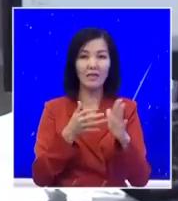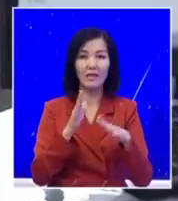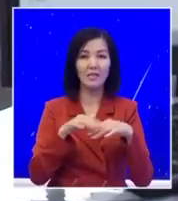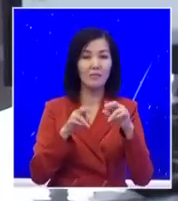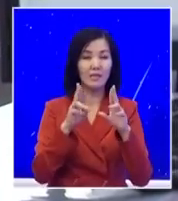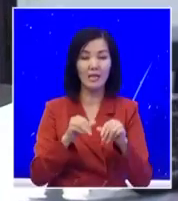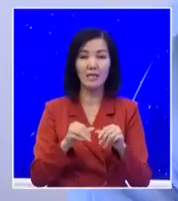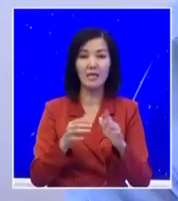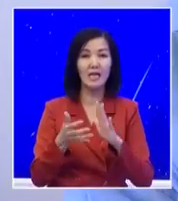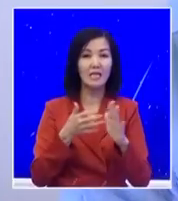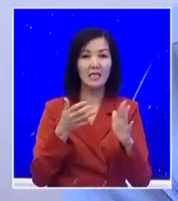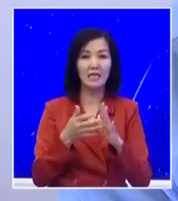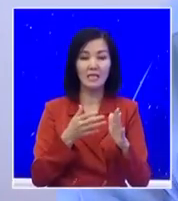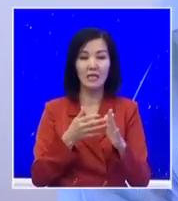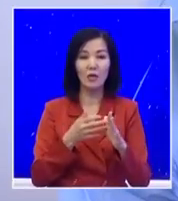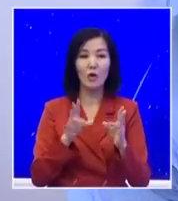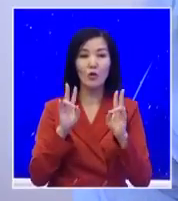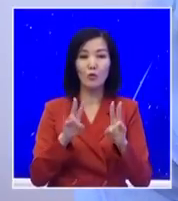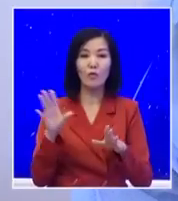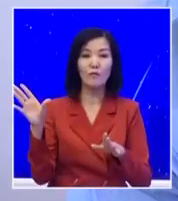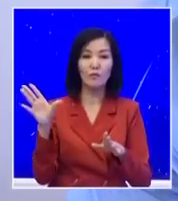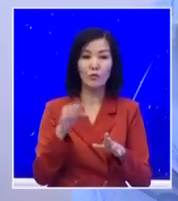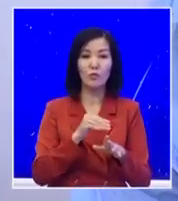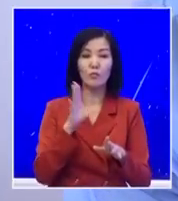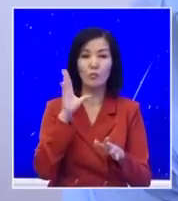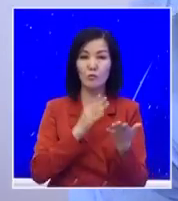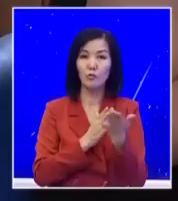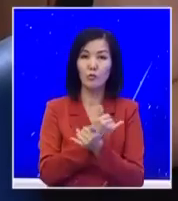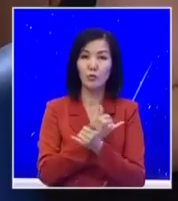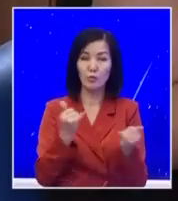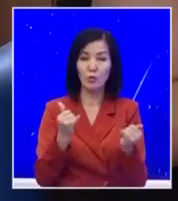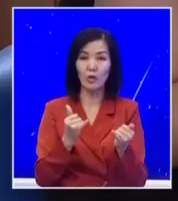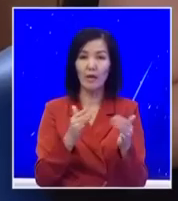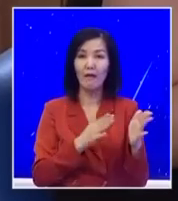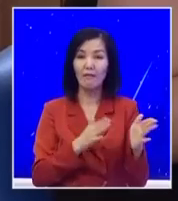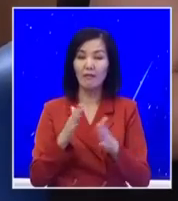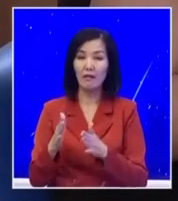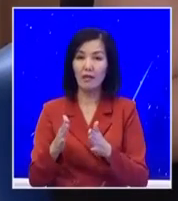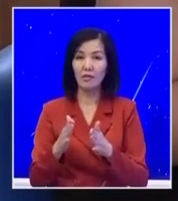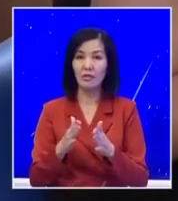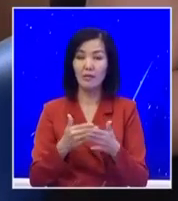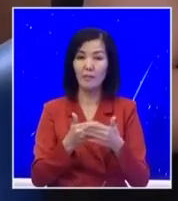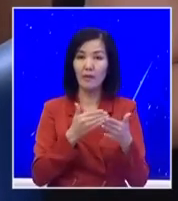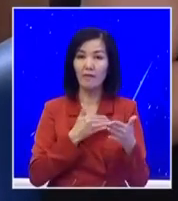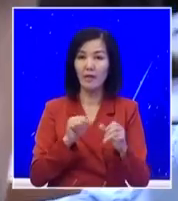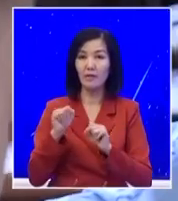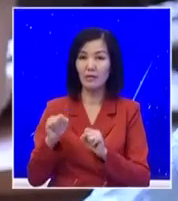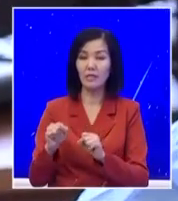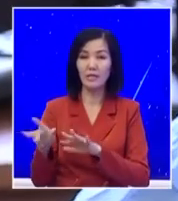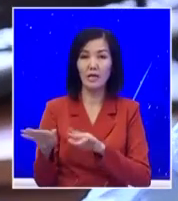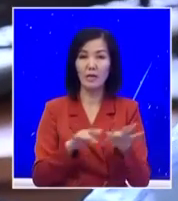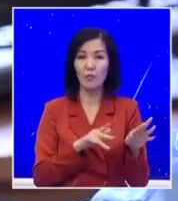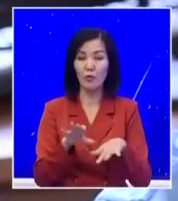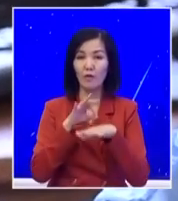не менее недостаток кадров не сказывается на маленьких пациентах и их мамах. В поликлинике налажена бесперебойная профилактическая и практическая работа. И